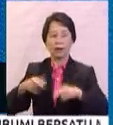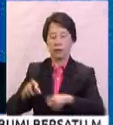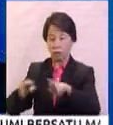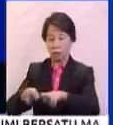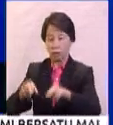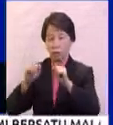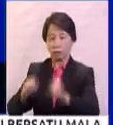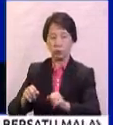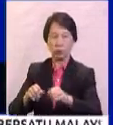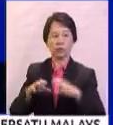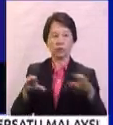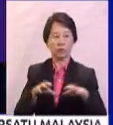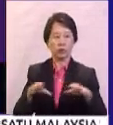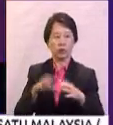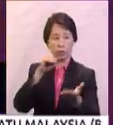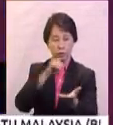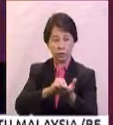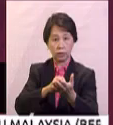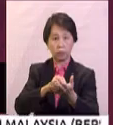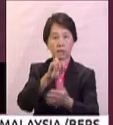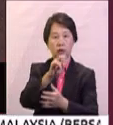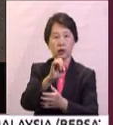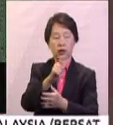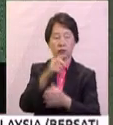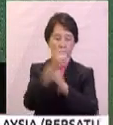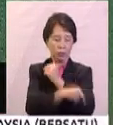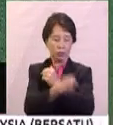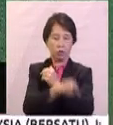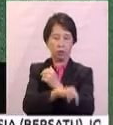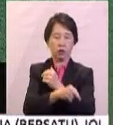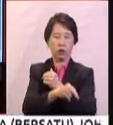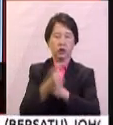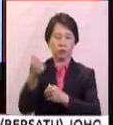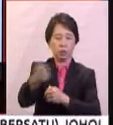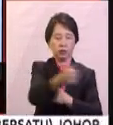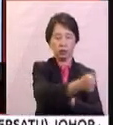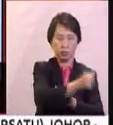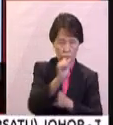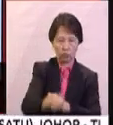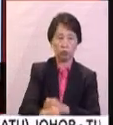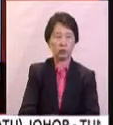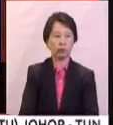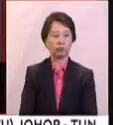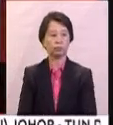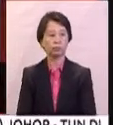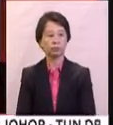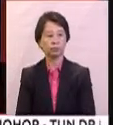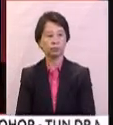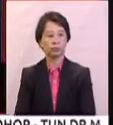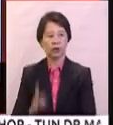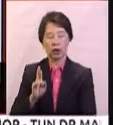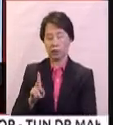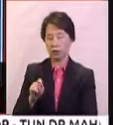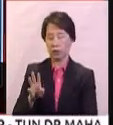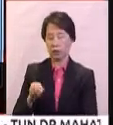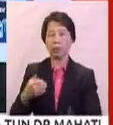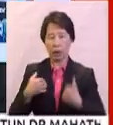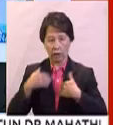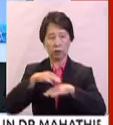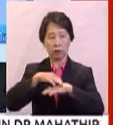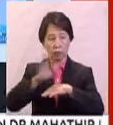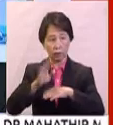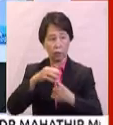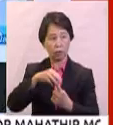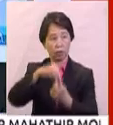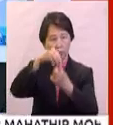itu boleh dilaksanakan di stesen-stesen radio di negeri masing-masing. Tambahnya, RTM mempunyai kelebihan